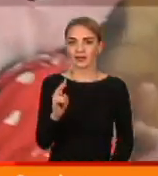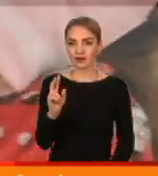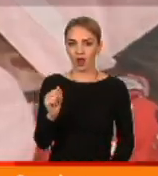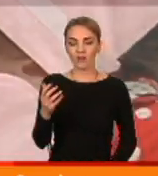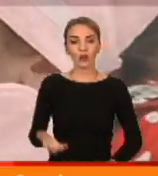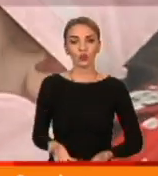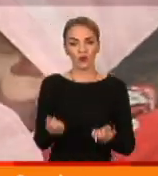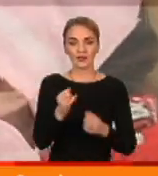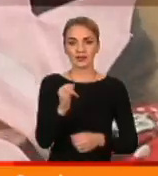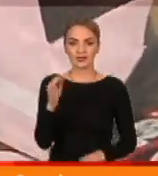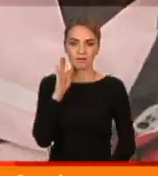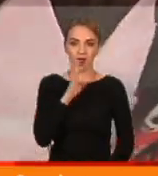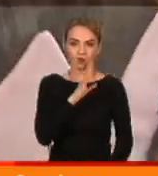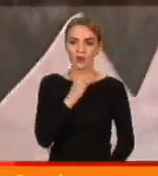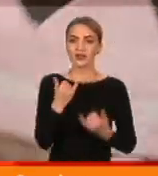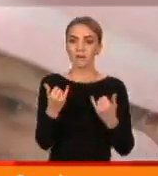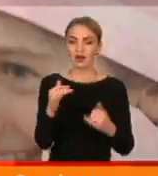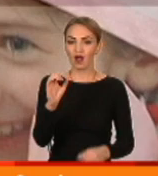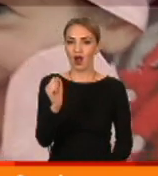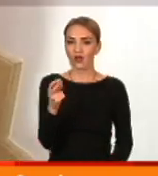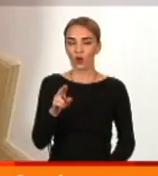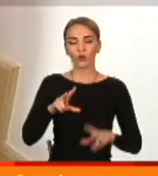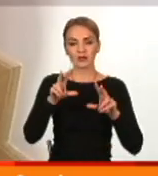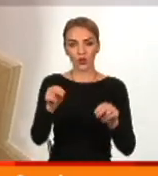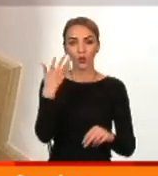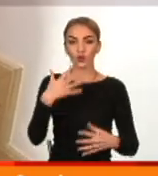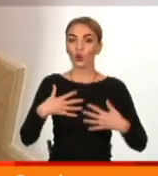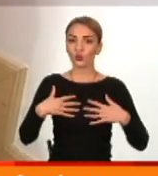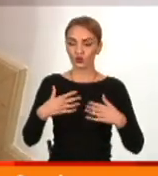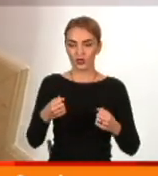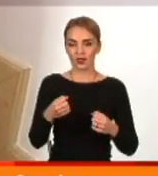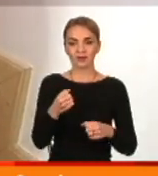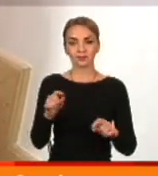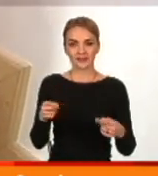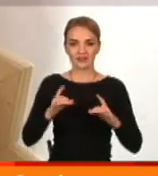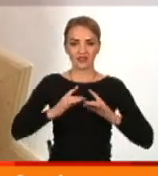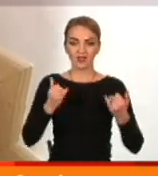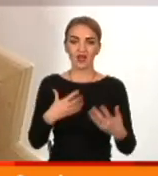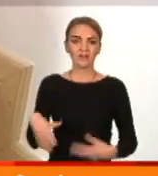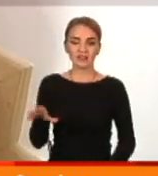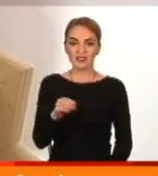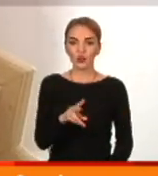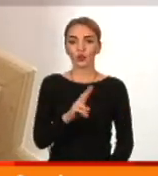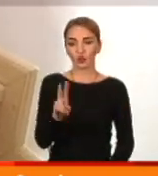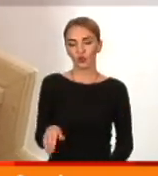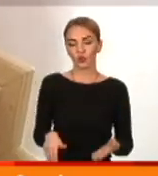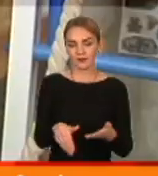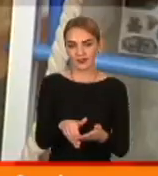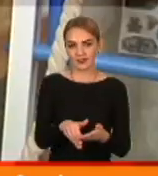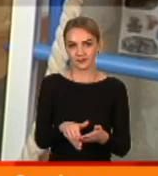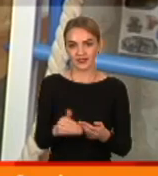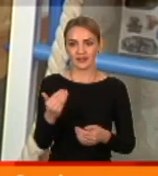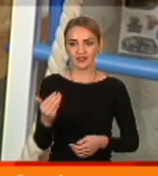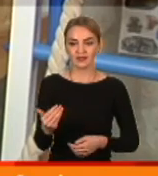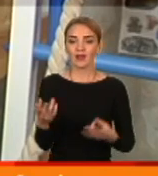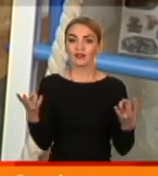і врятували її маму. Тепер і Аня обіцяє, що коли одужає, влаштовуватиме свята для усіх тих, хто допоміг їй.